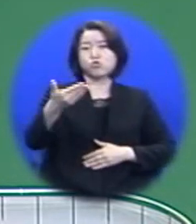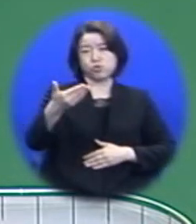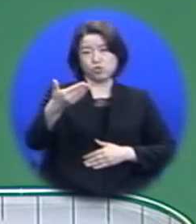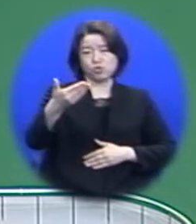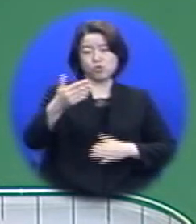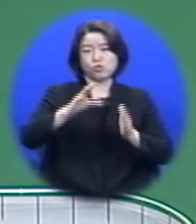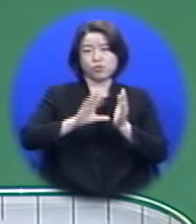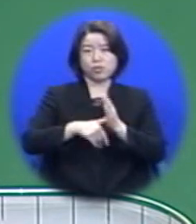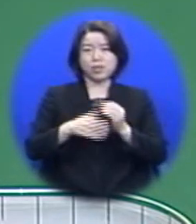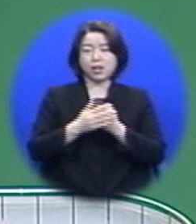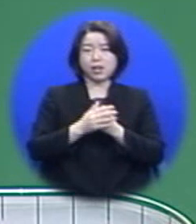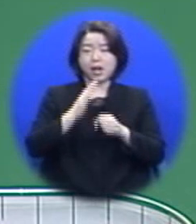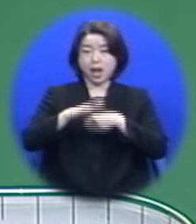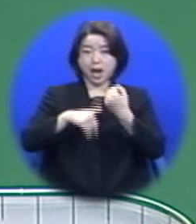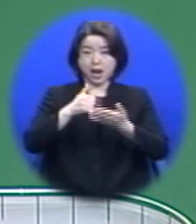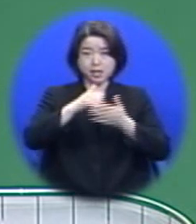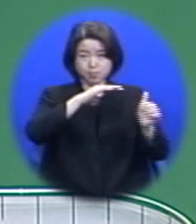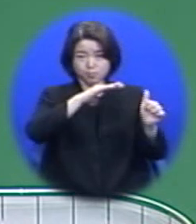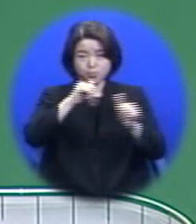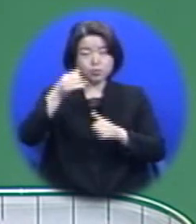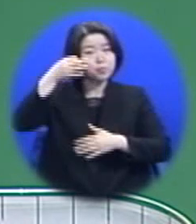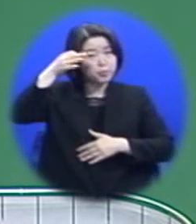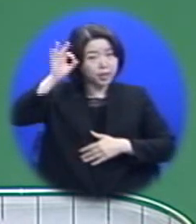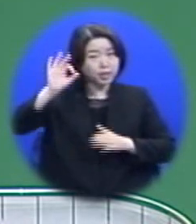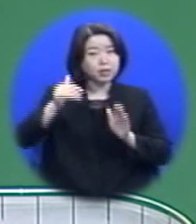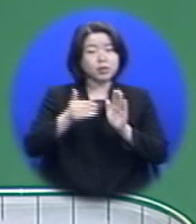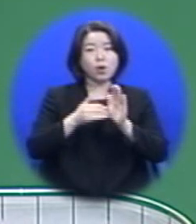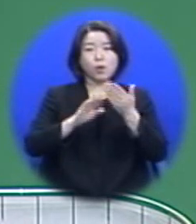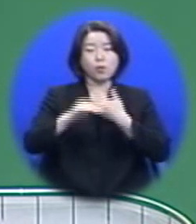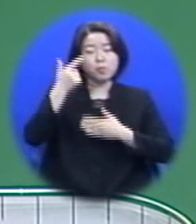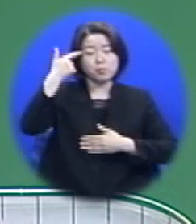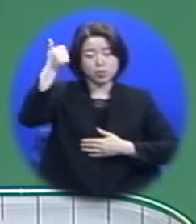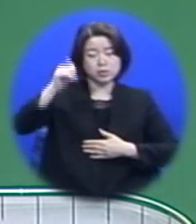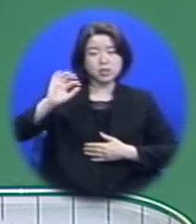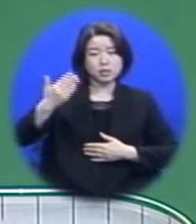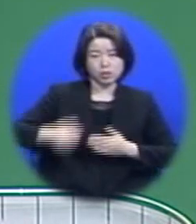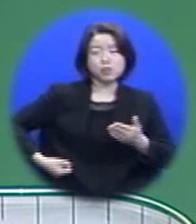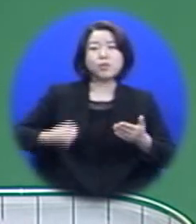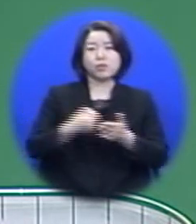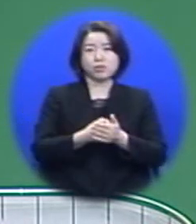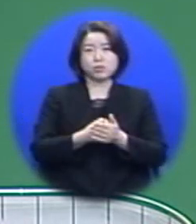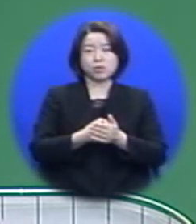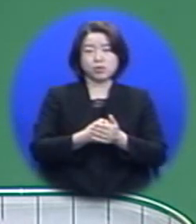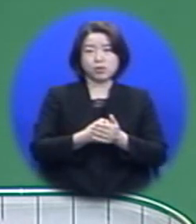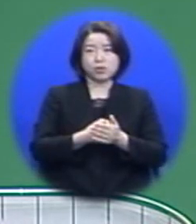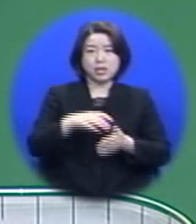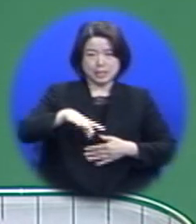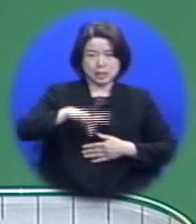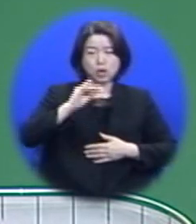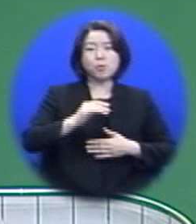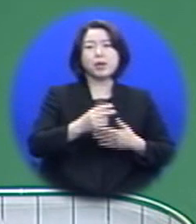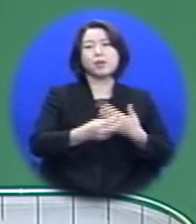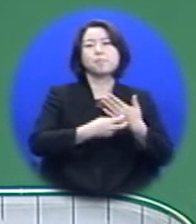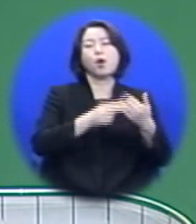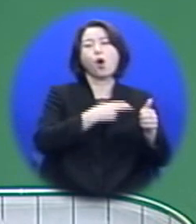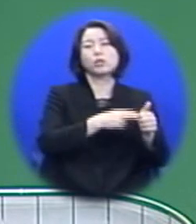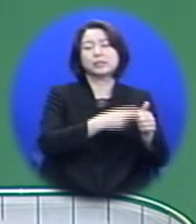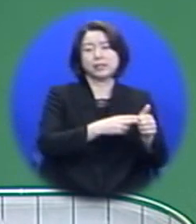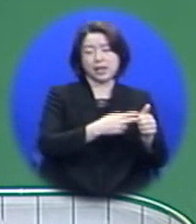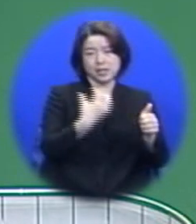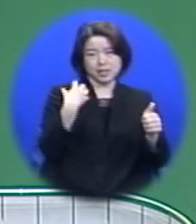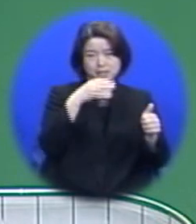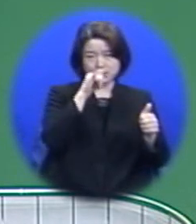그가 하나님의 부름을 깨닫고 목사가 되기로 결심을 합니다 의사가 되었던 사람